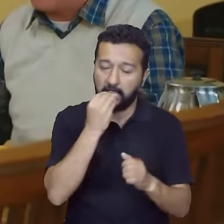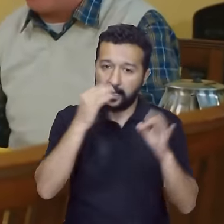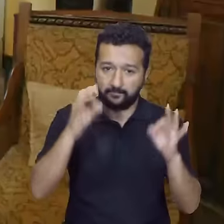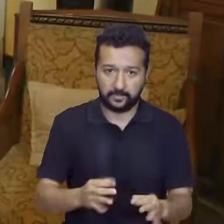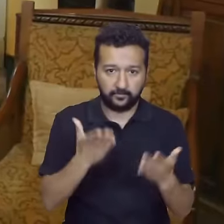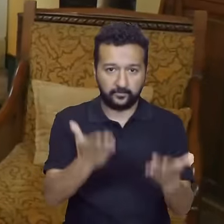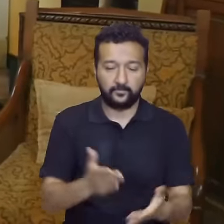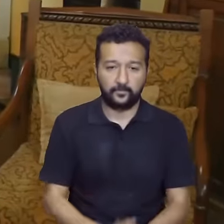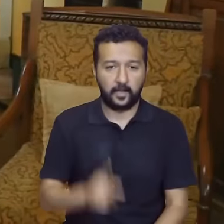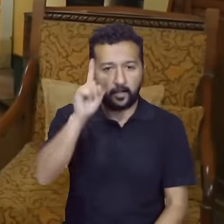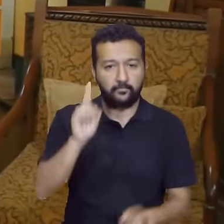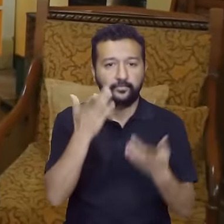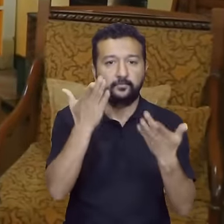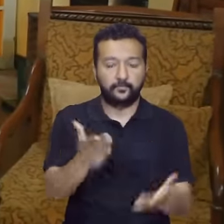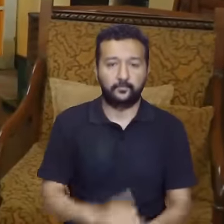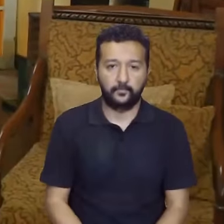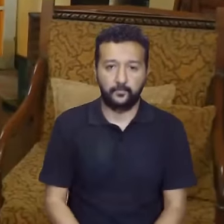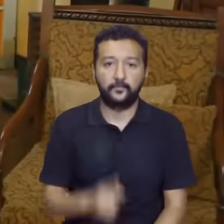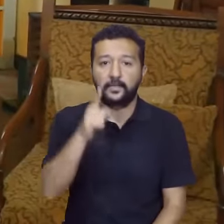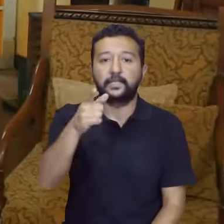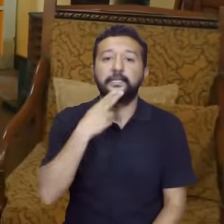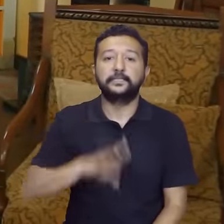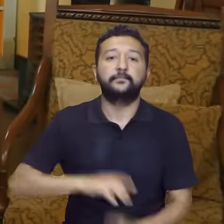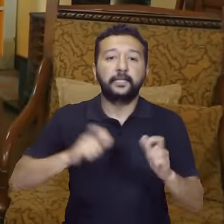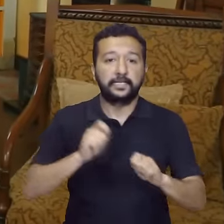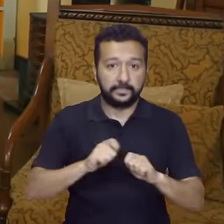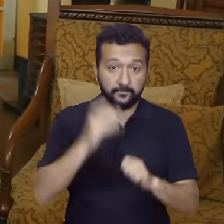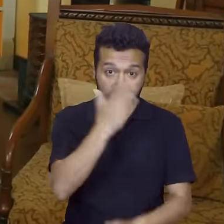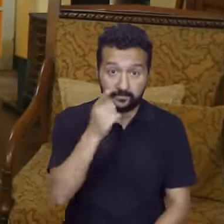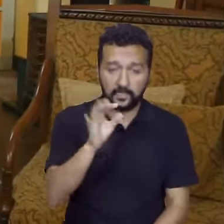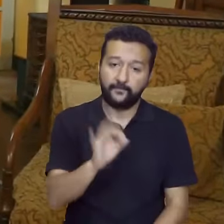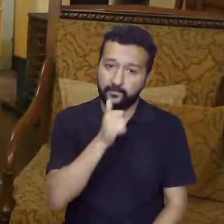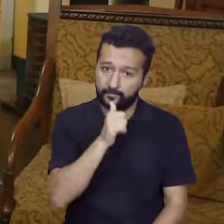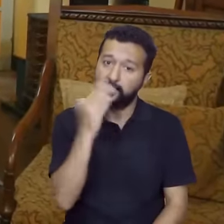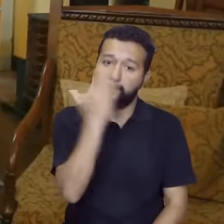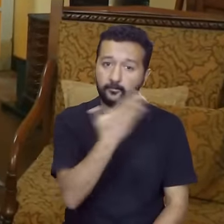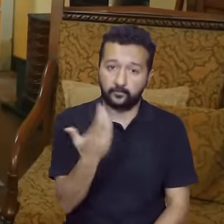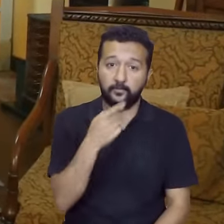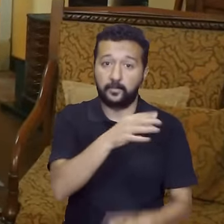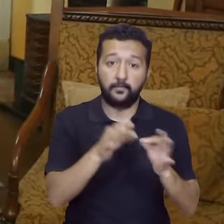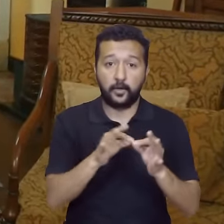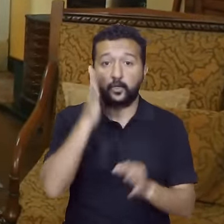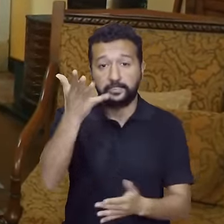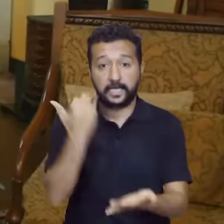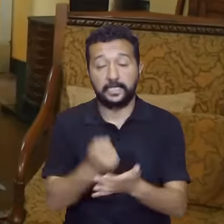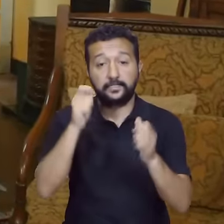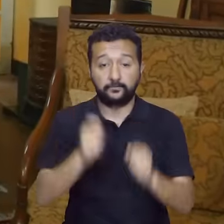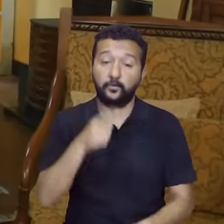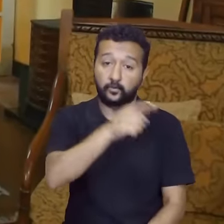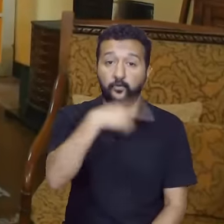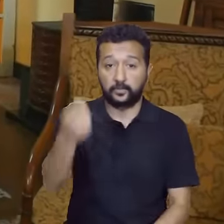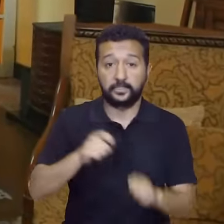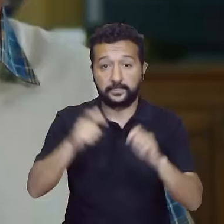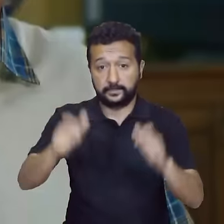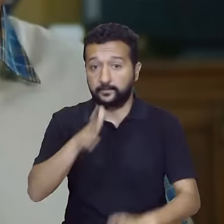bir kahvaltı yapalım ya. Allah Allah Allah. Itır nereye kızım, işin mi var, gidiyor musun? Evet baba, gidiyorum. Baroya gideceğim, kayıt yaptıracağım. Oradan